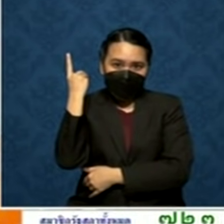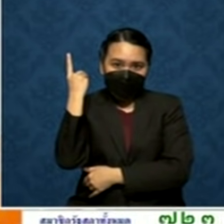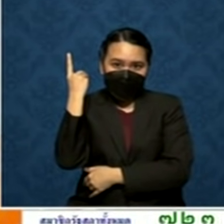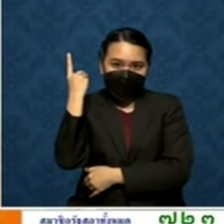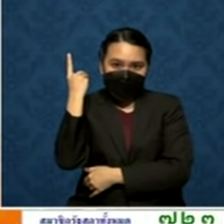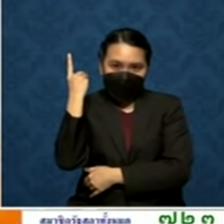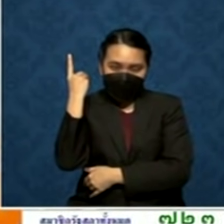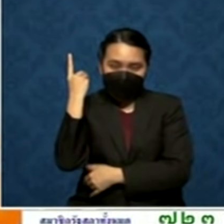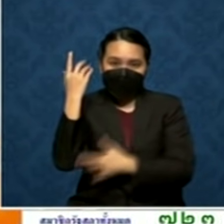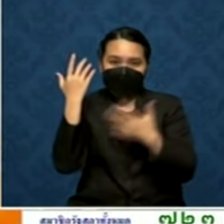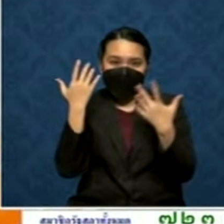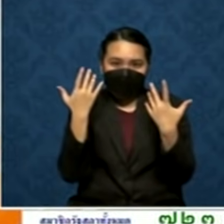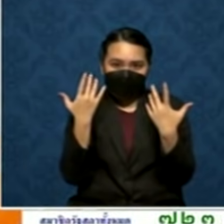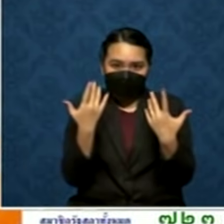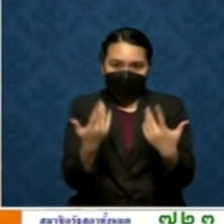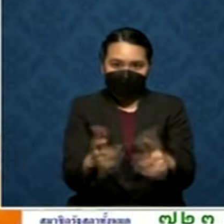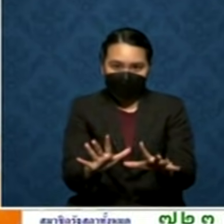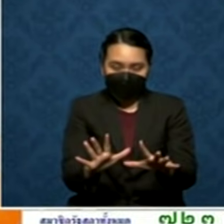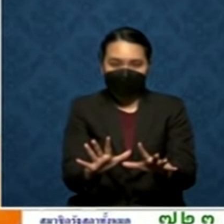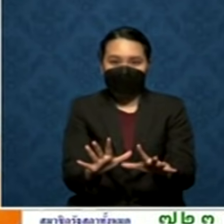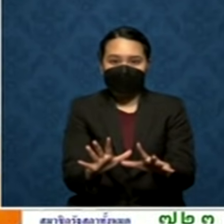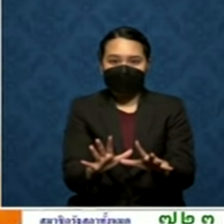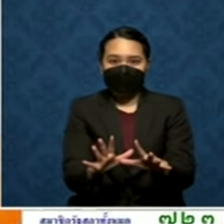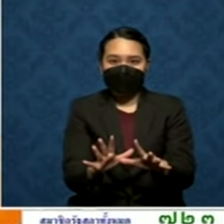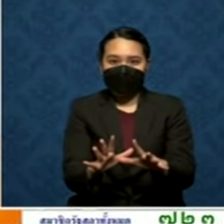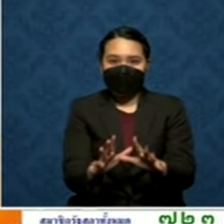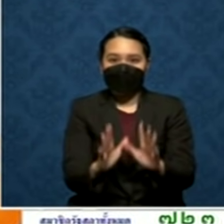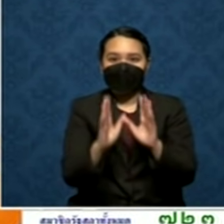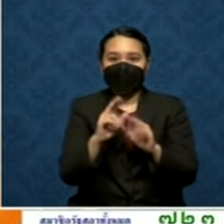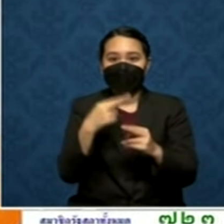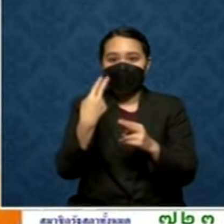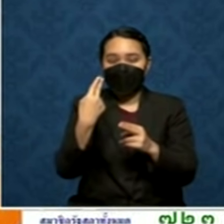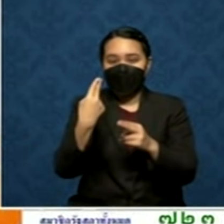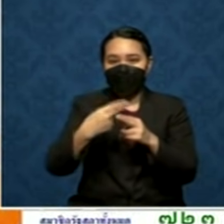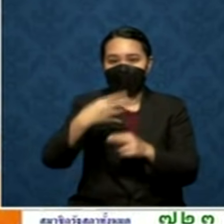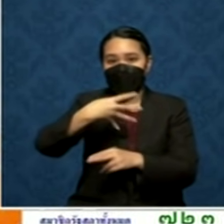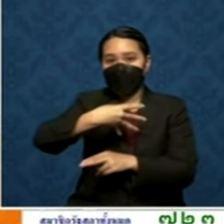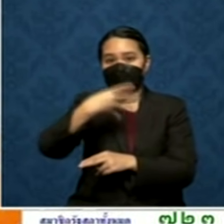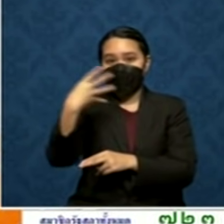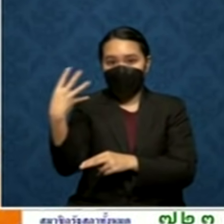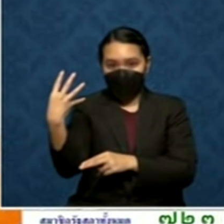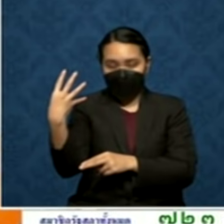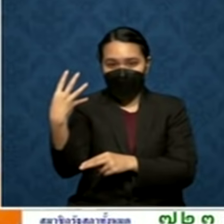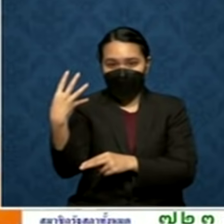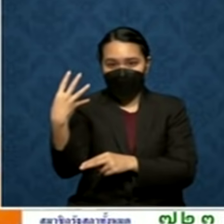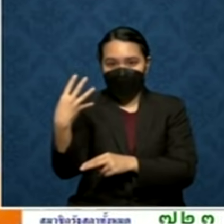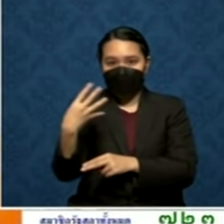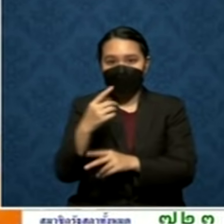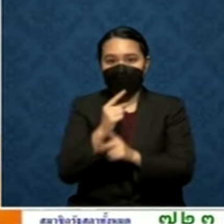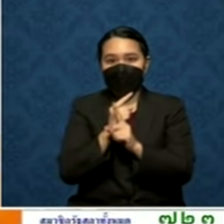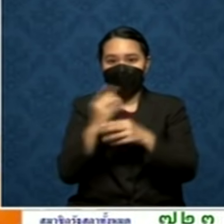การปฏิเสธคำสั่งไม่ให้ประกันตัวคุณรุ้งมีผู้ถูกกล่าวหาตามมาตรา